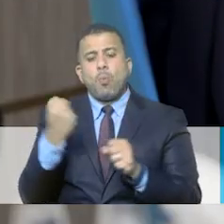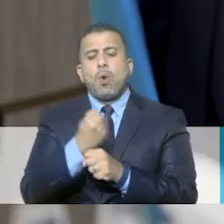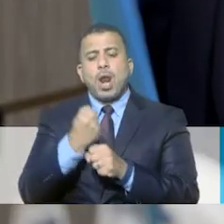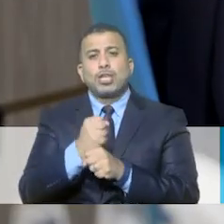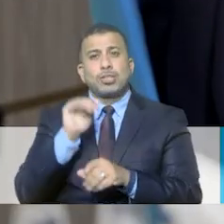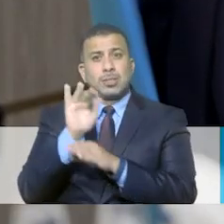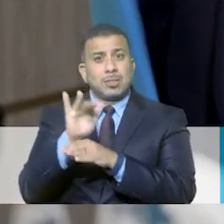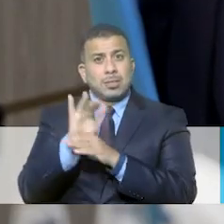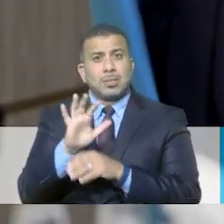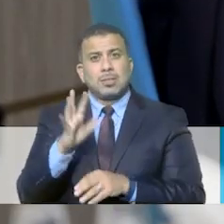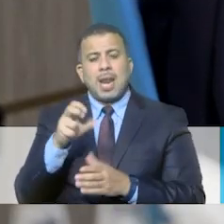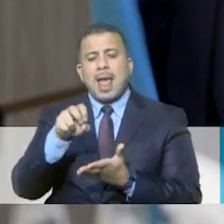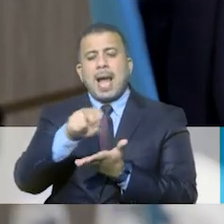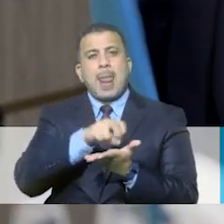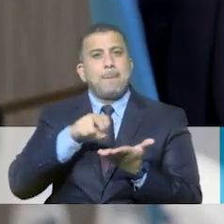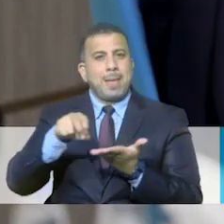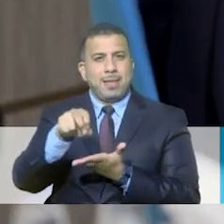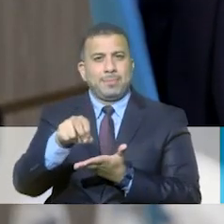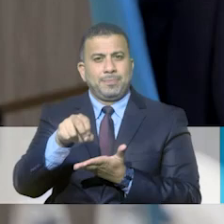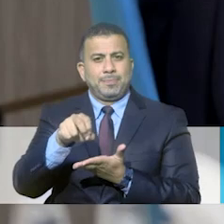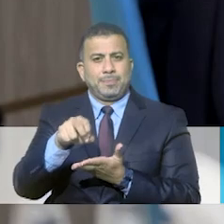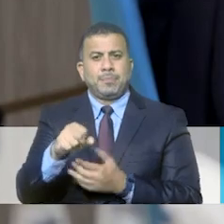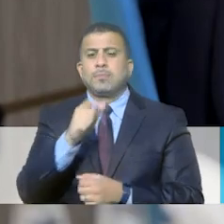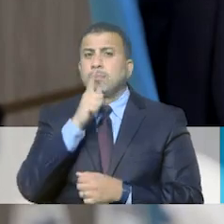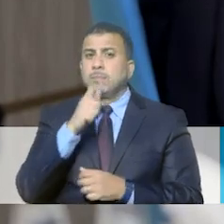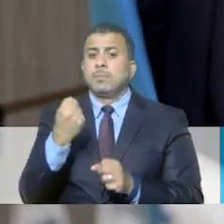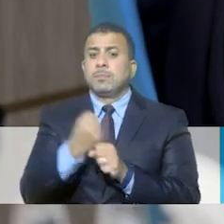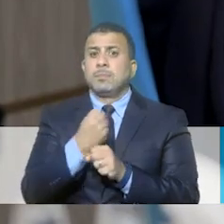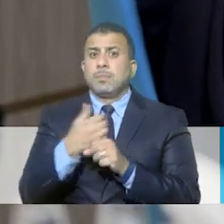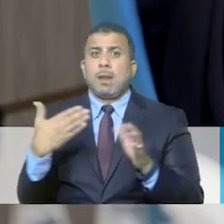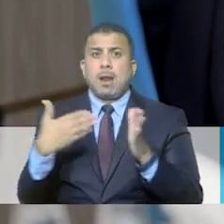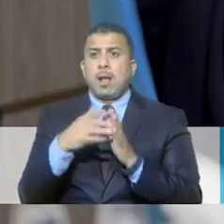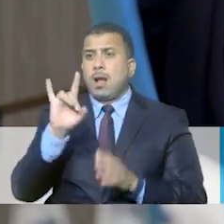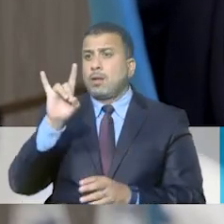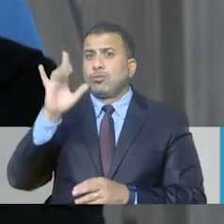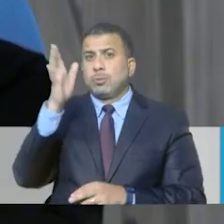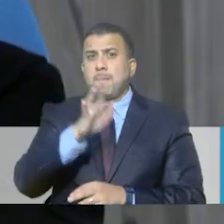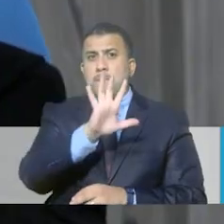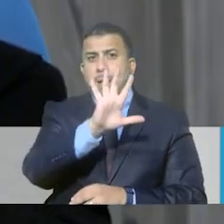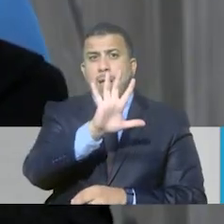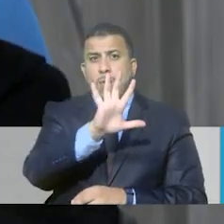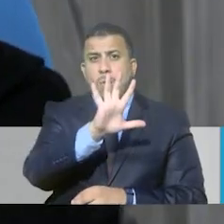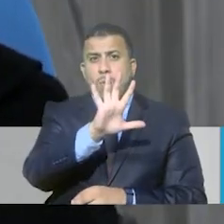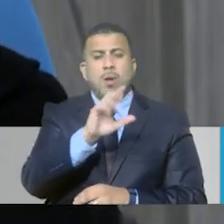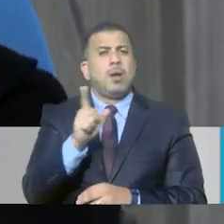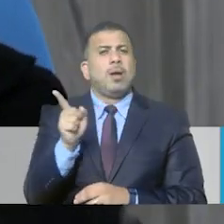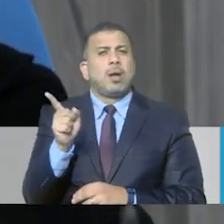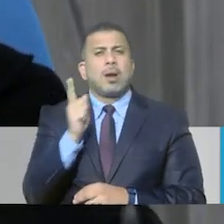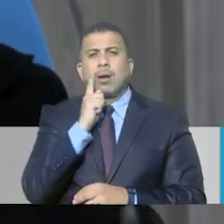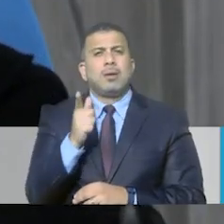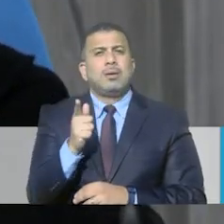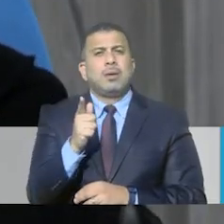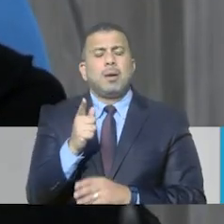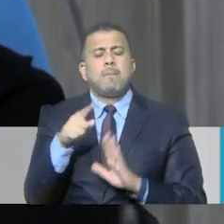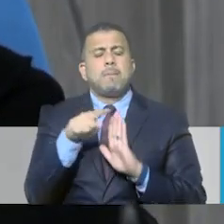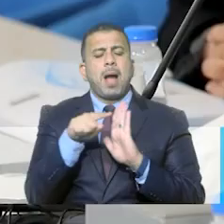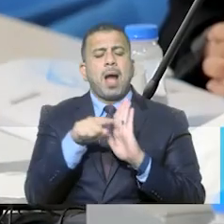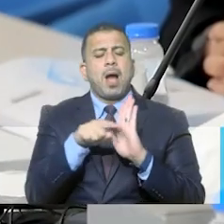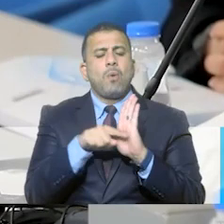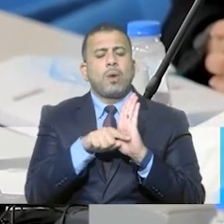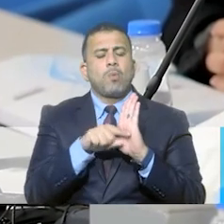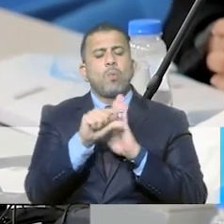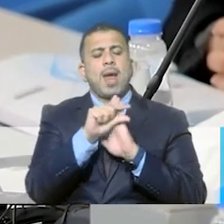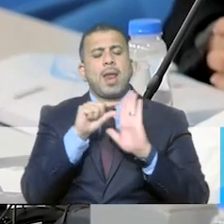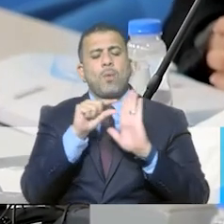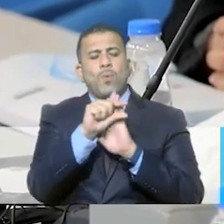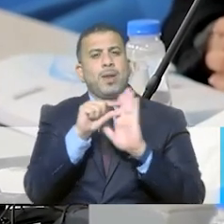الإقليمية. الورشة التي تستمر حتى 10 مايو الجاري تتضمن عددا من المحاور